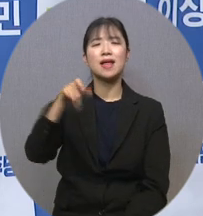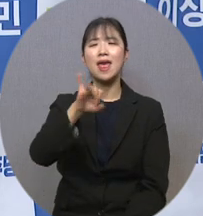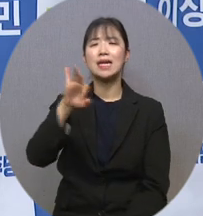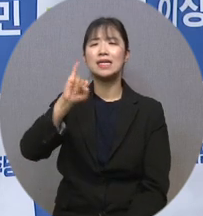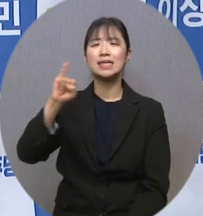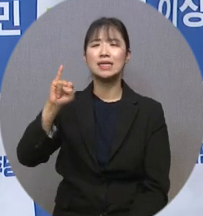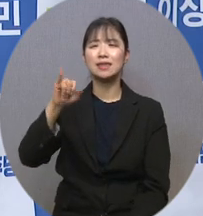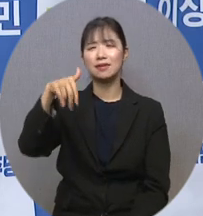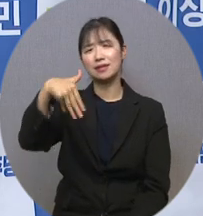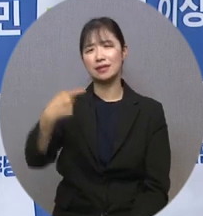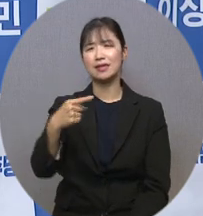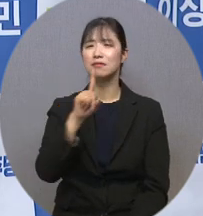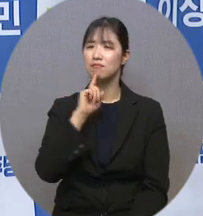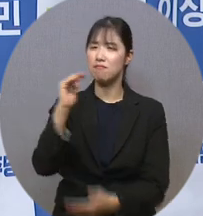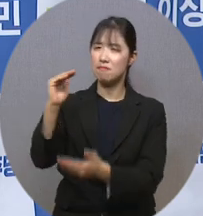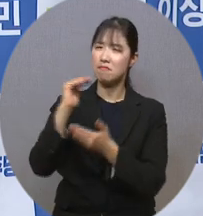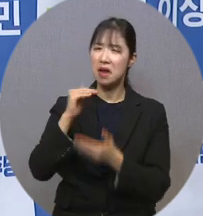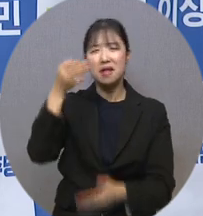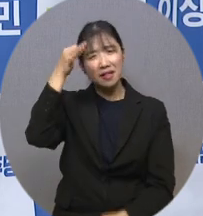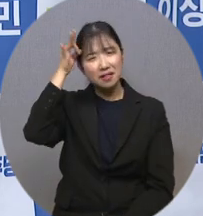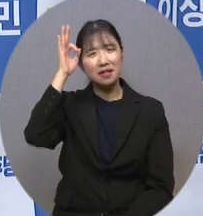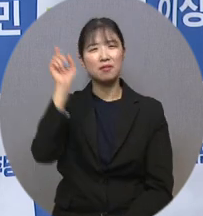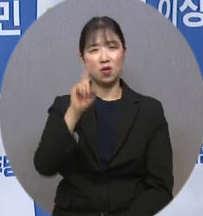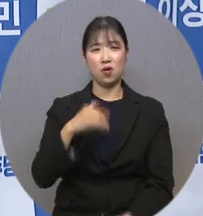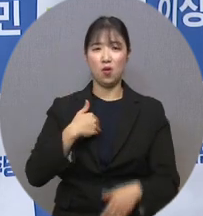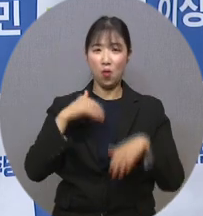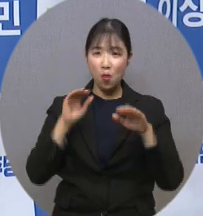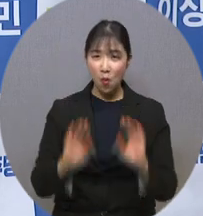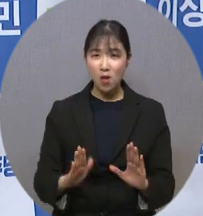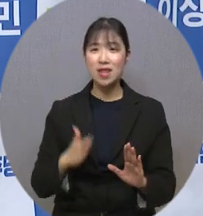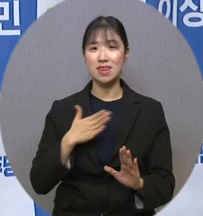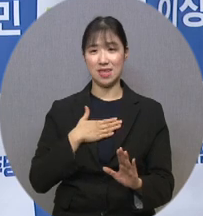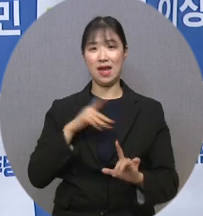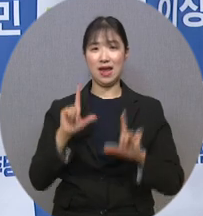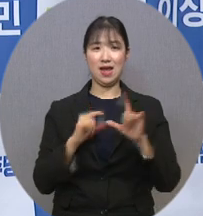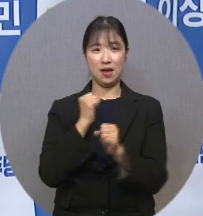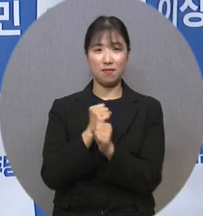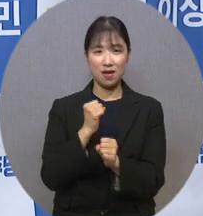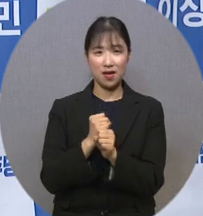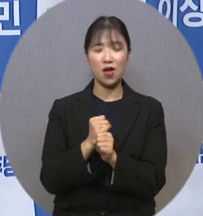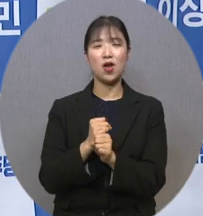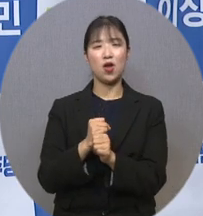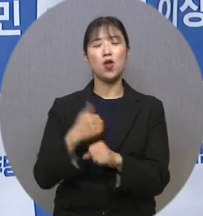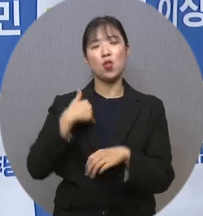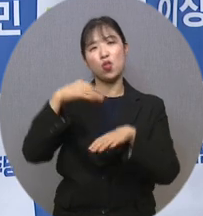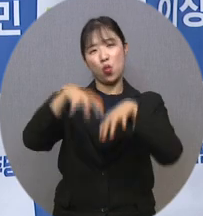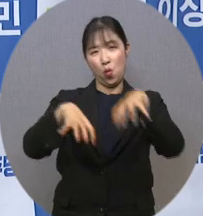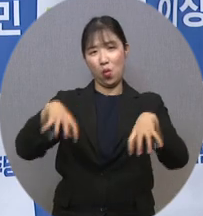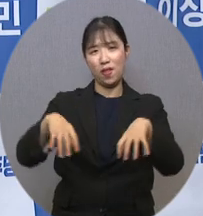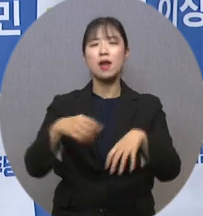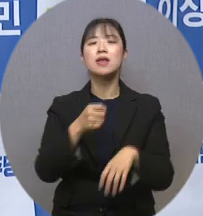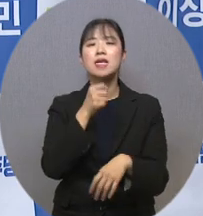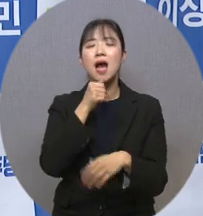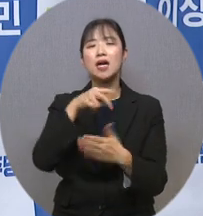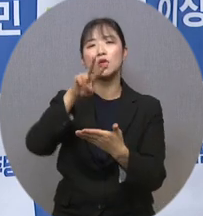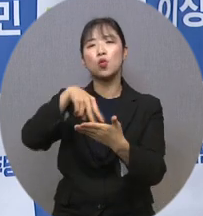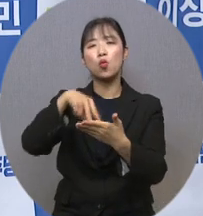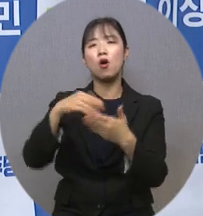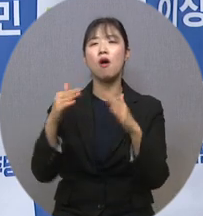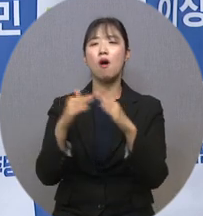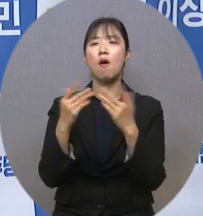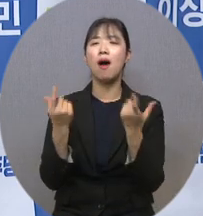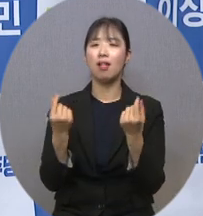말이 생각이 나는데요. 오늘의 나를 만든 것은 동네의 작은 도서관이었다고 얘기를 하더라고요.